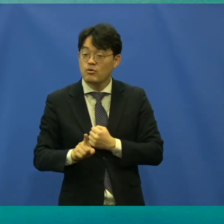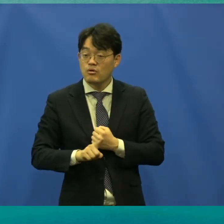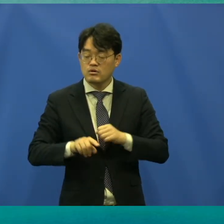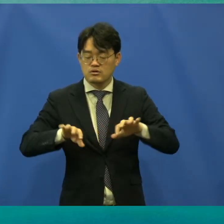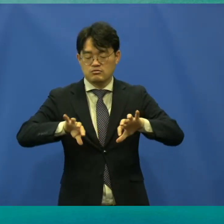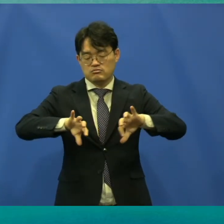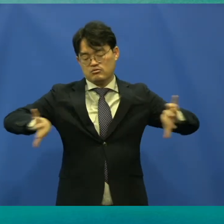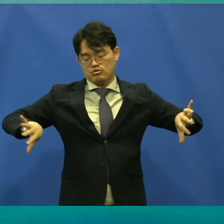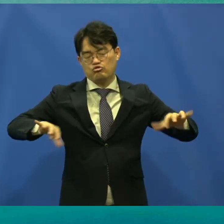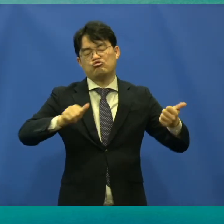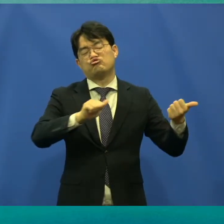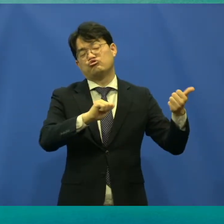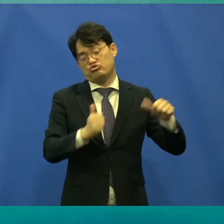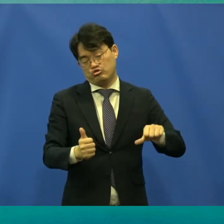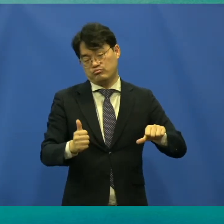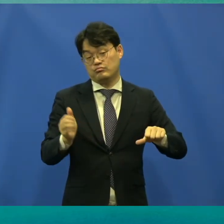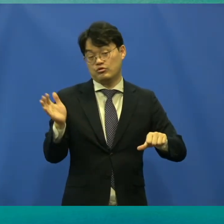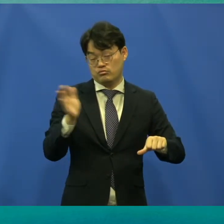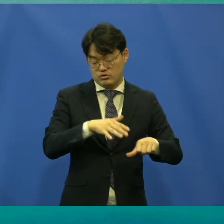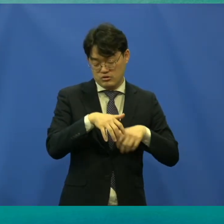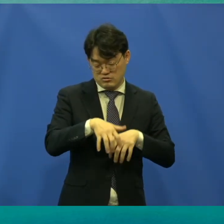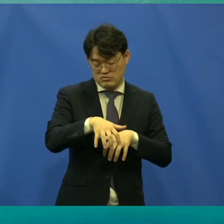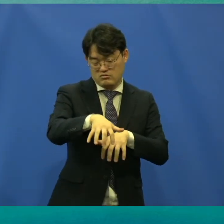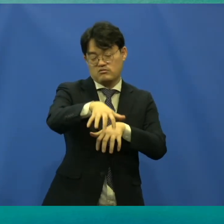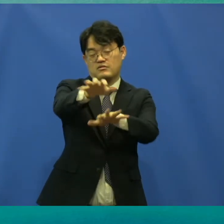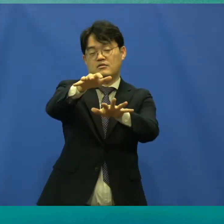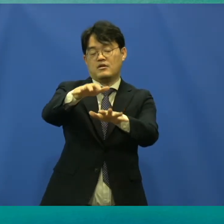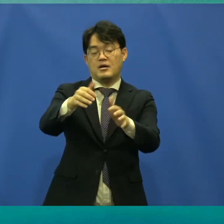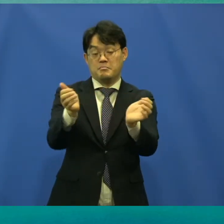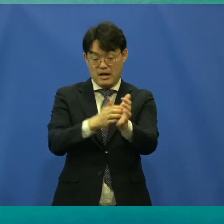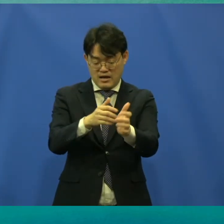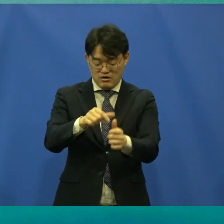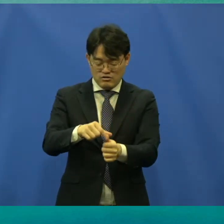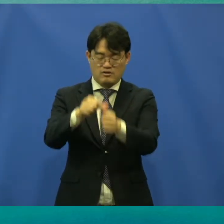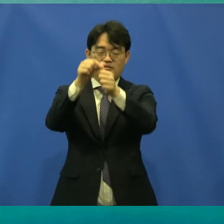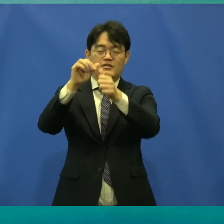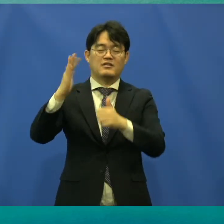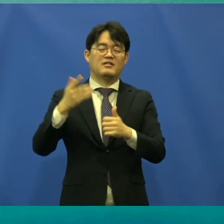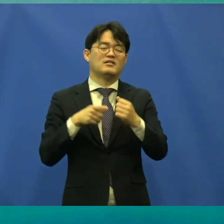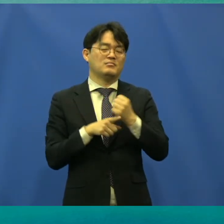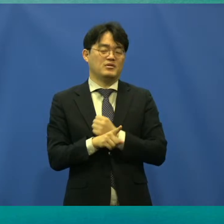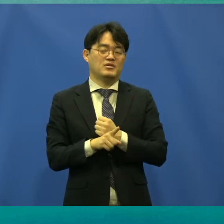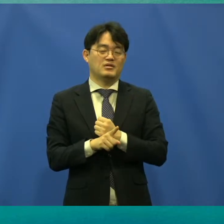요나는 여호와의 얼굴을 피해왔습니다. 그의 자살 행위와 같은 것입니다.